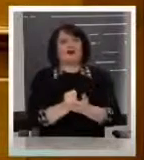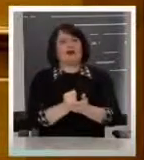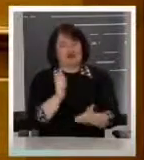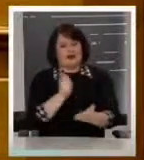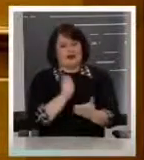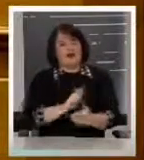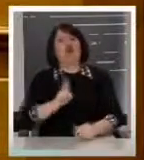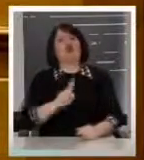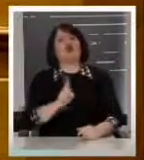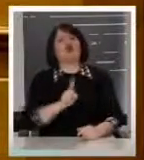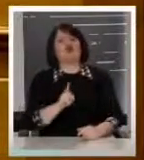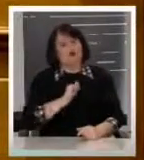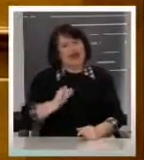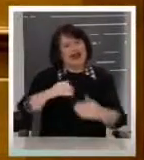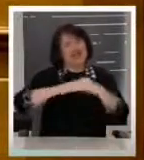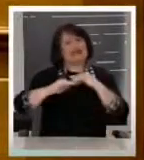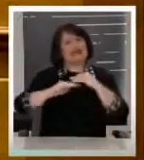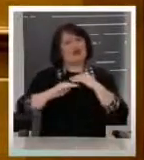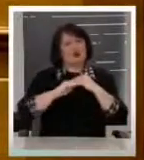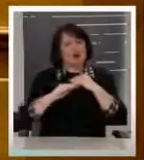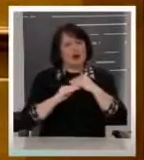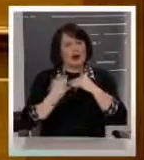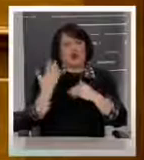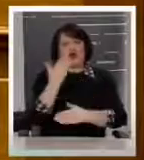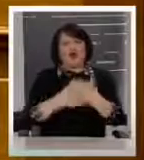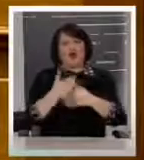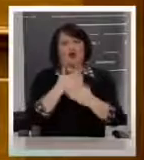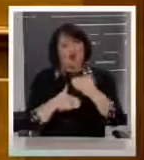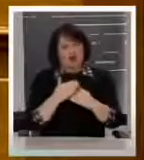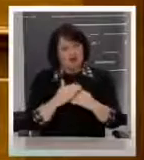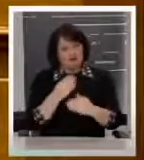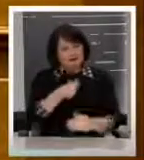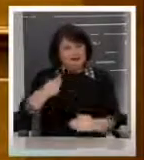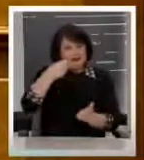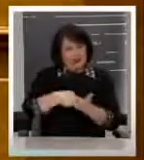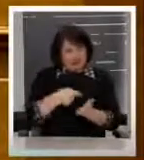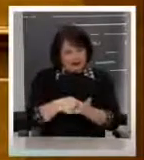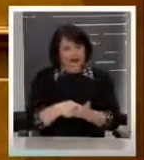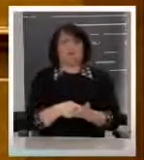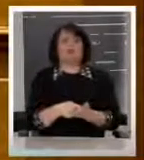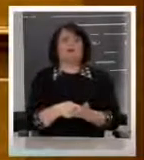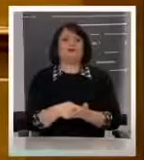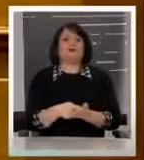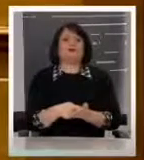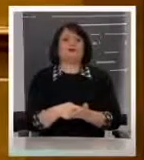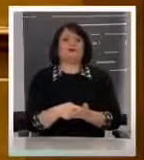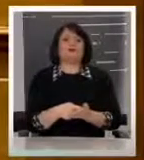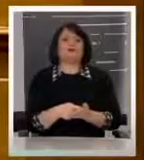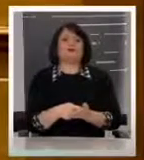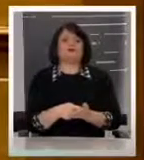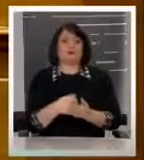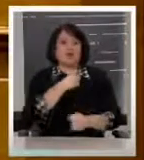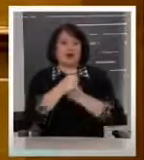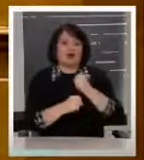καταβάλλετε στην Παραμεθόριο, ανελιπώς τα τελευταία έτη, καθώς και για την εκτέλεση των υπηρεσιών που δεν αποζημιώνονταν εντός του